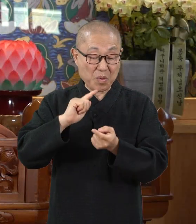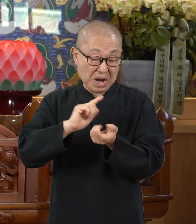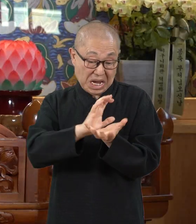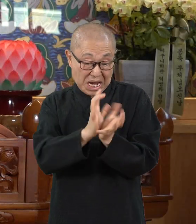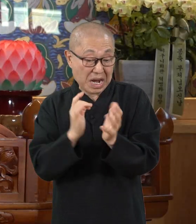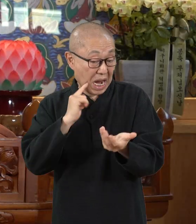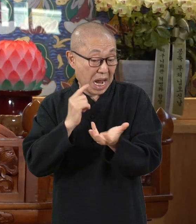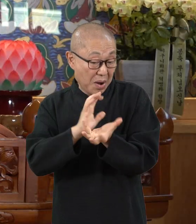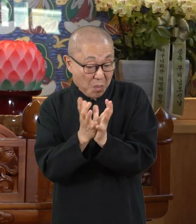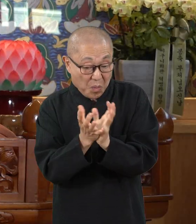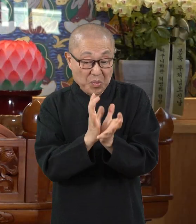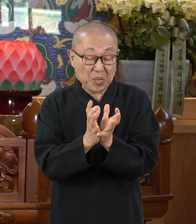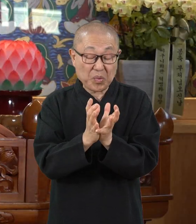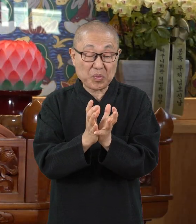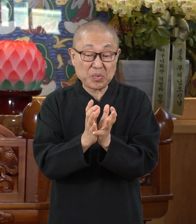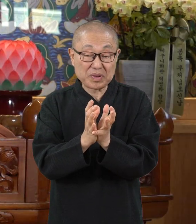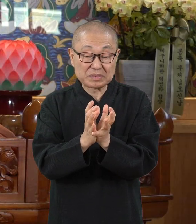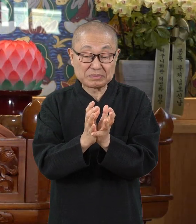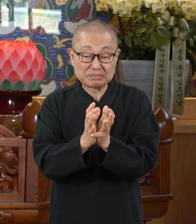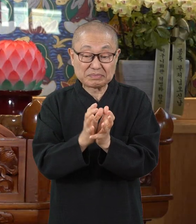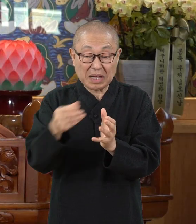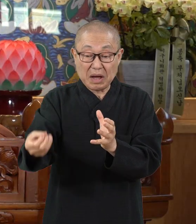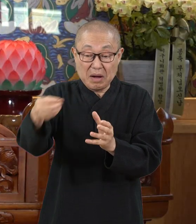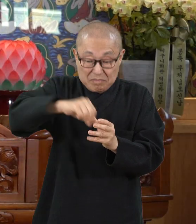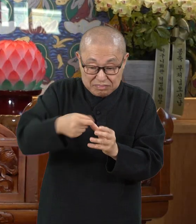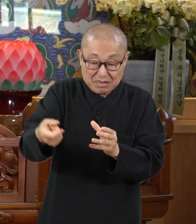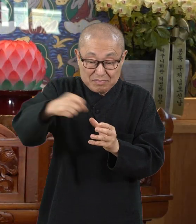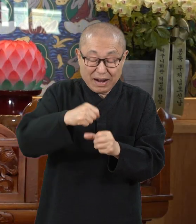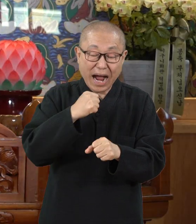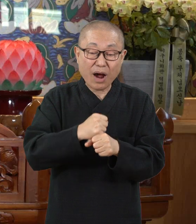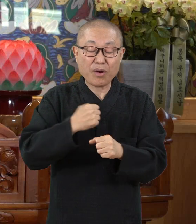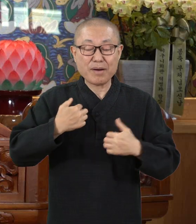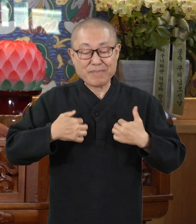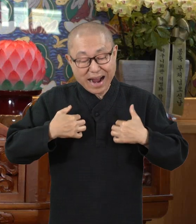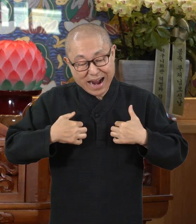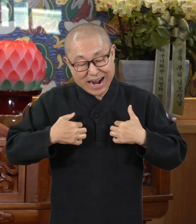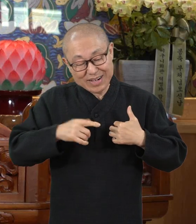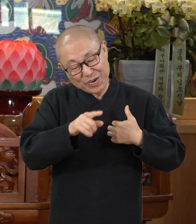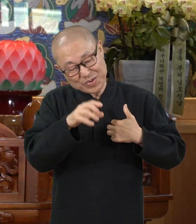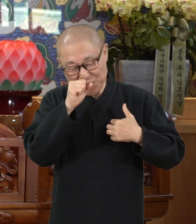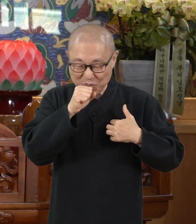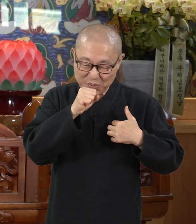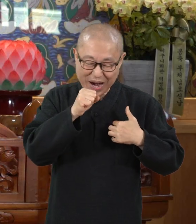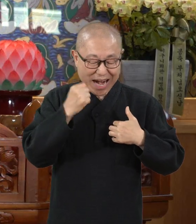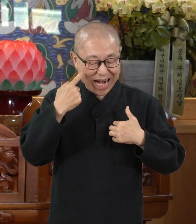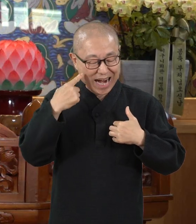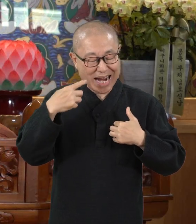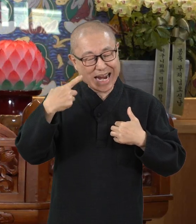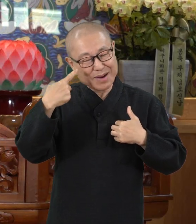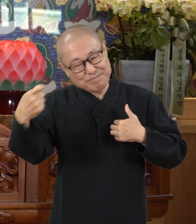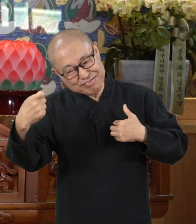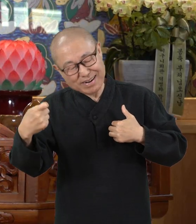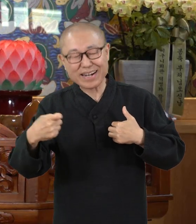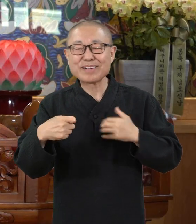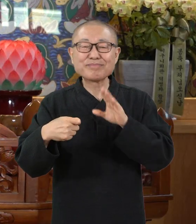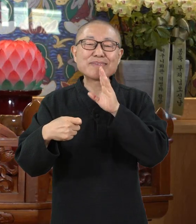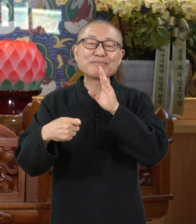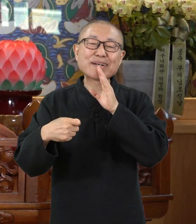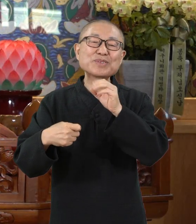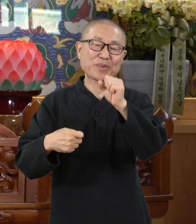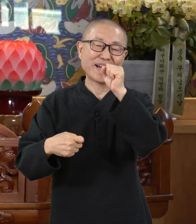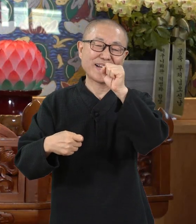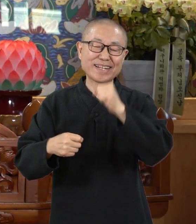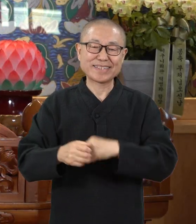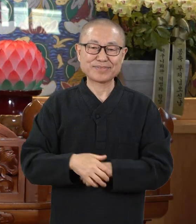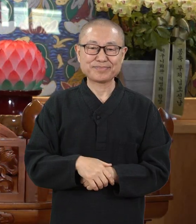만지고 또 그런 즐거운 그런 곳에 마음을 두고 사는 것도 굉장히 좋다.